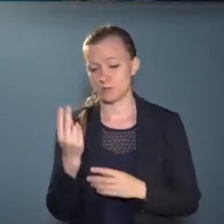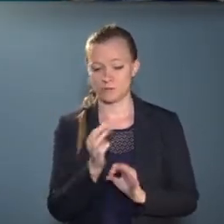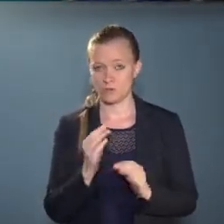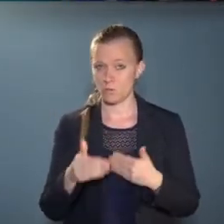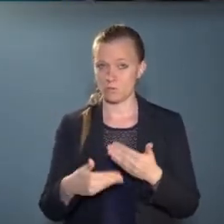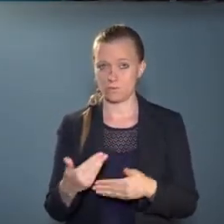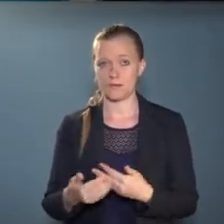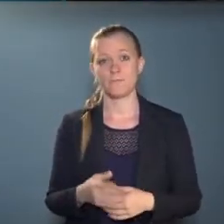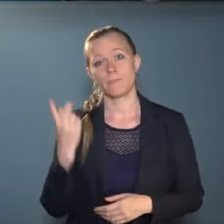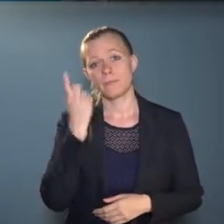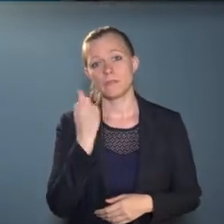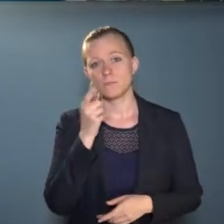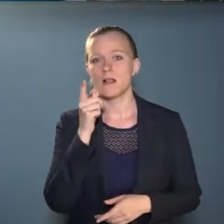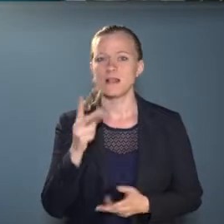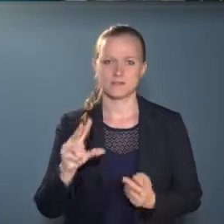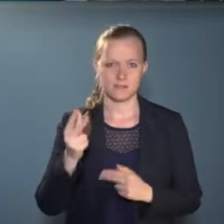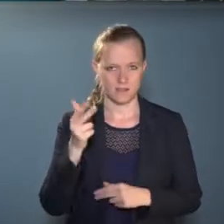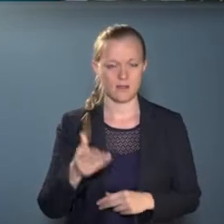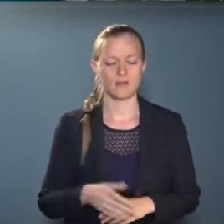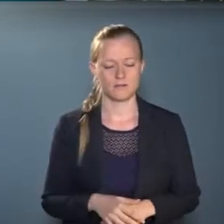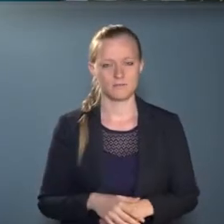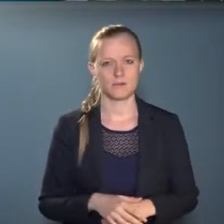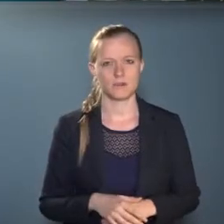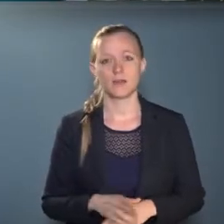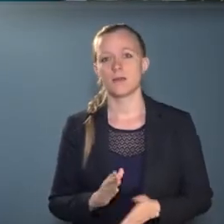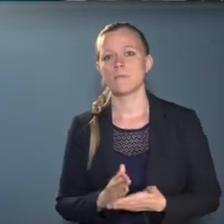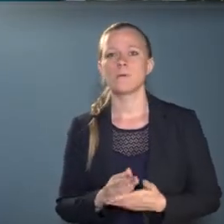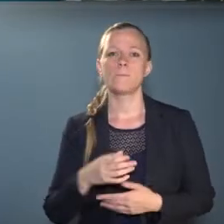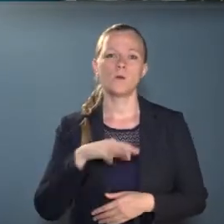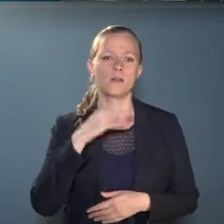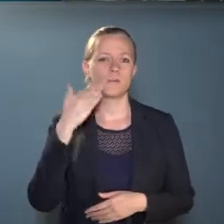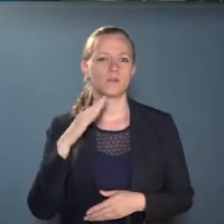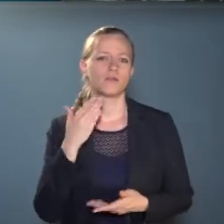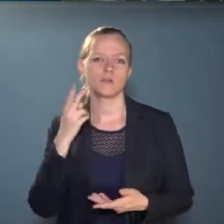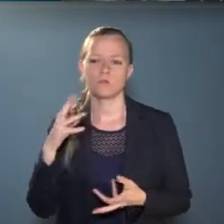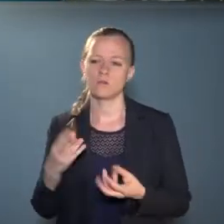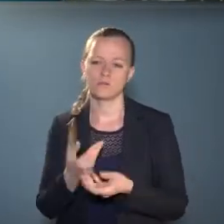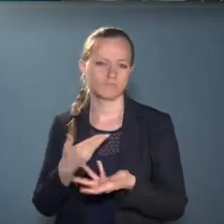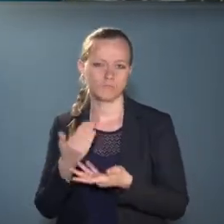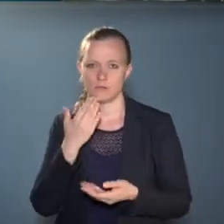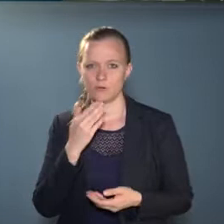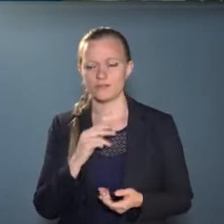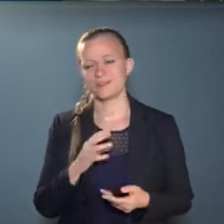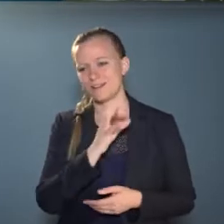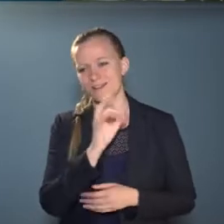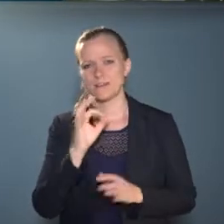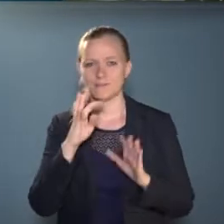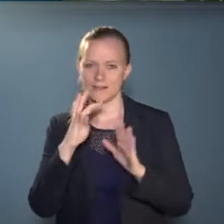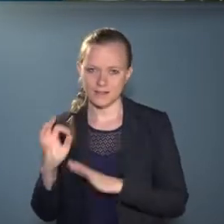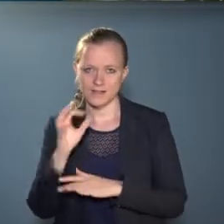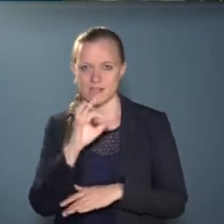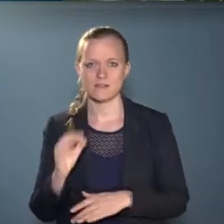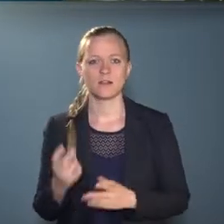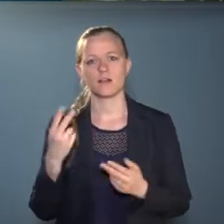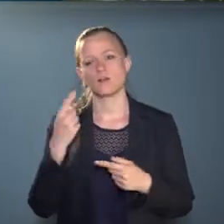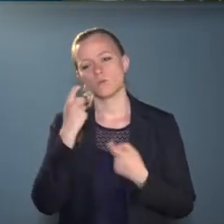megy. Én azt gondolom, hogy lesz 13-as, bár még polgármester úr, erről nem beszéltünk, de én 99%-ra gondolom, hogy a